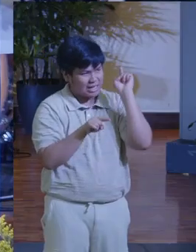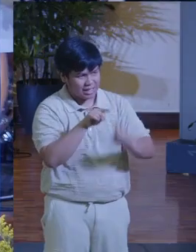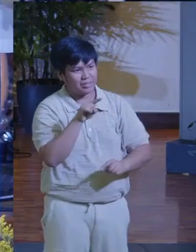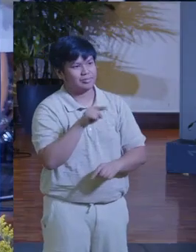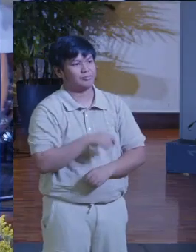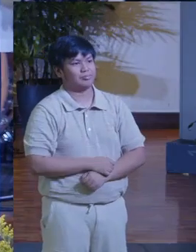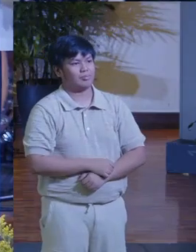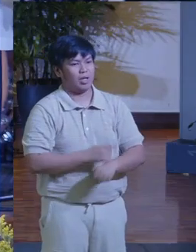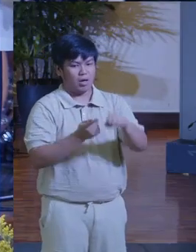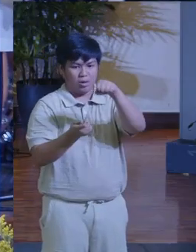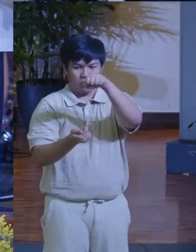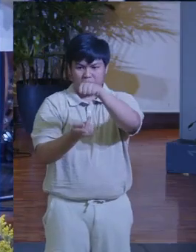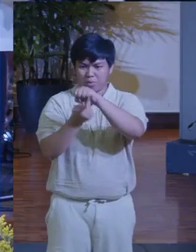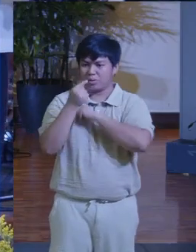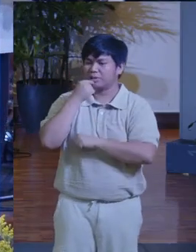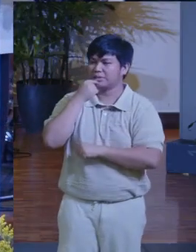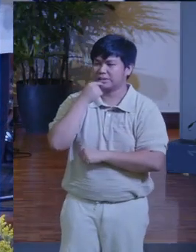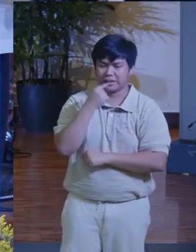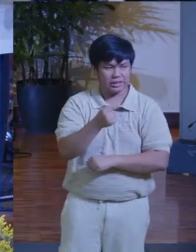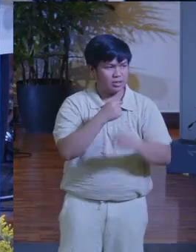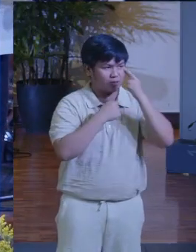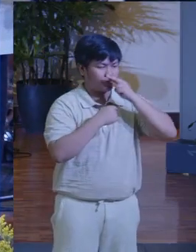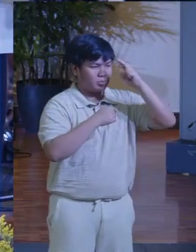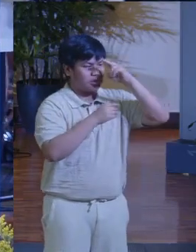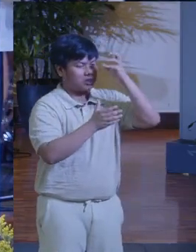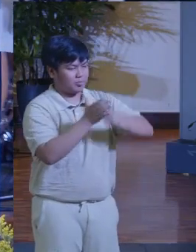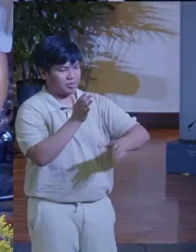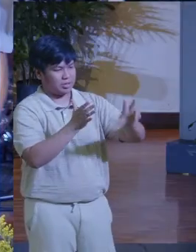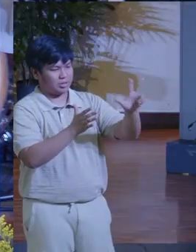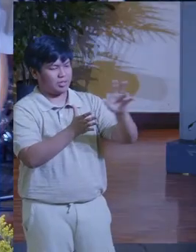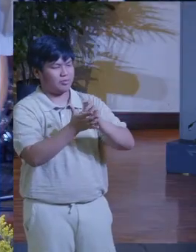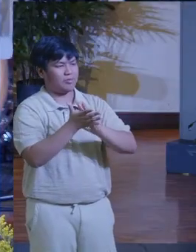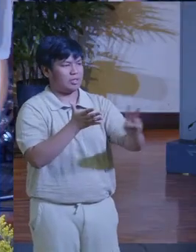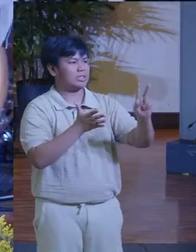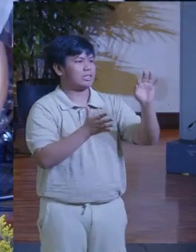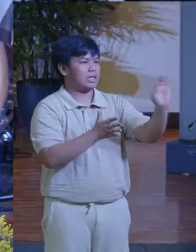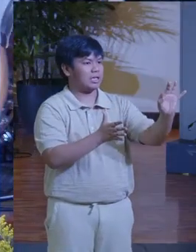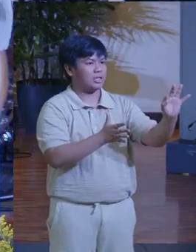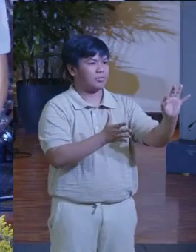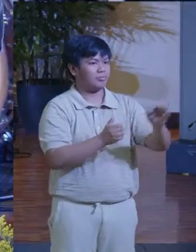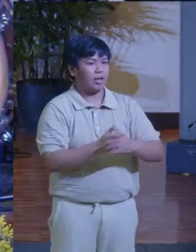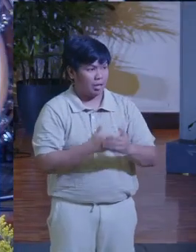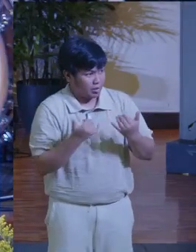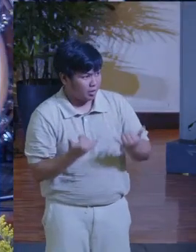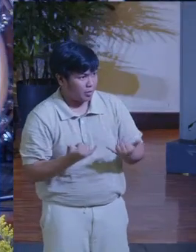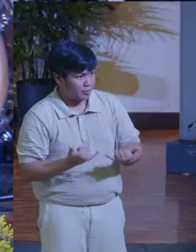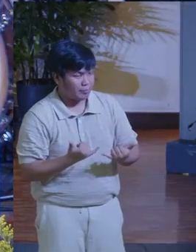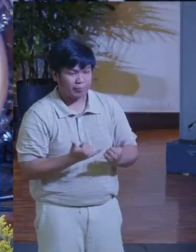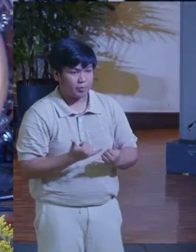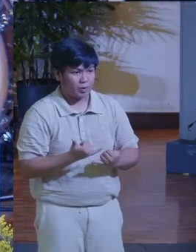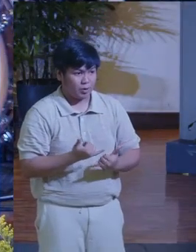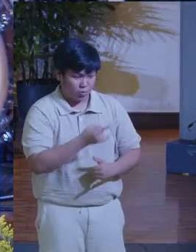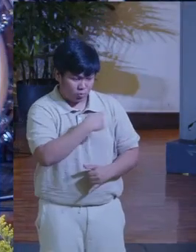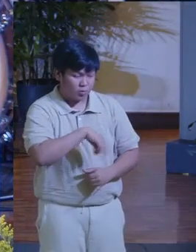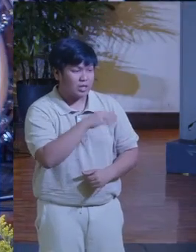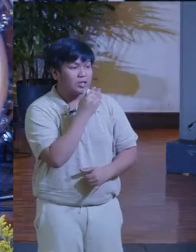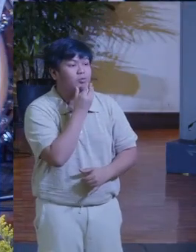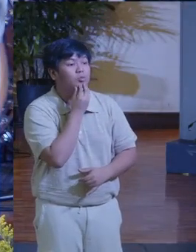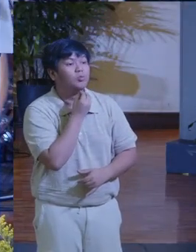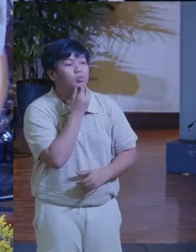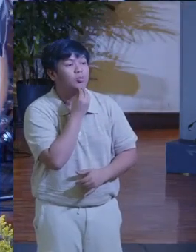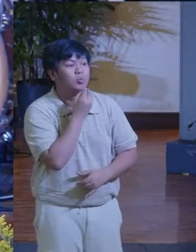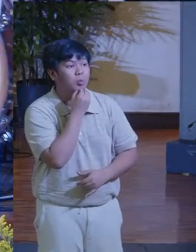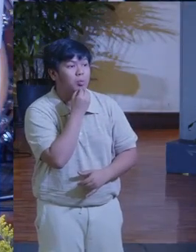Sabi ni Pablo sa Romans chapter 3 verse 9. What then? Are we Jews